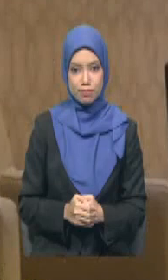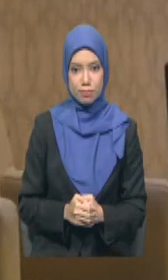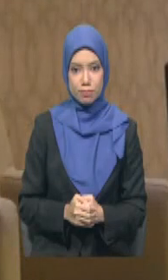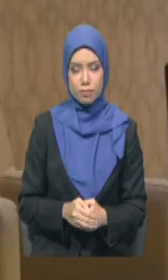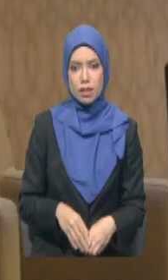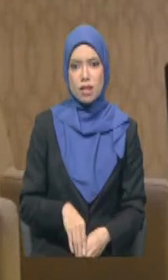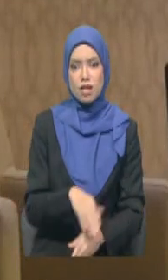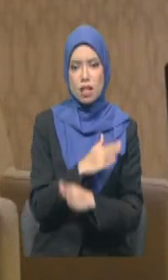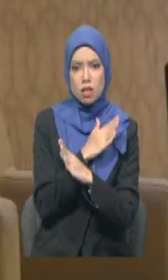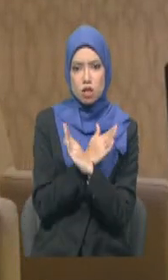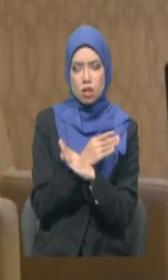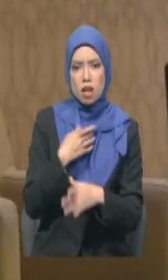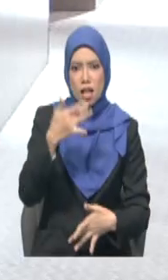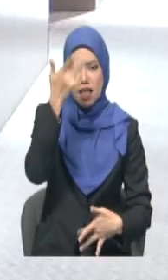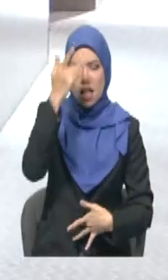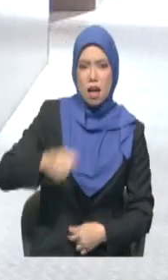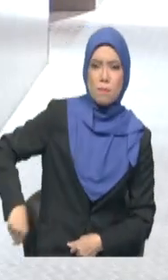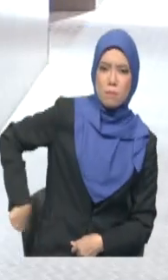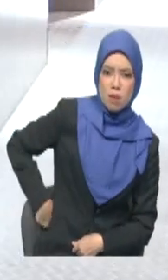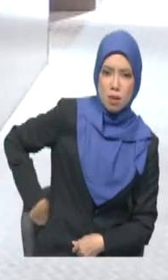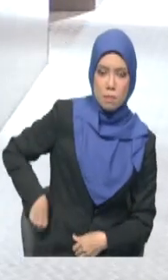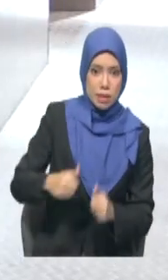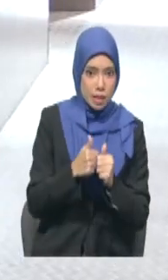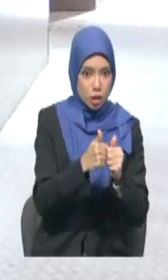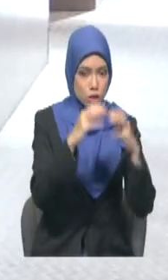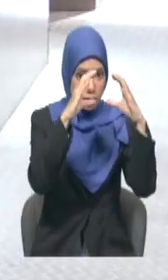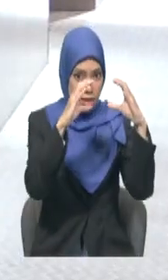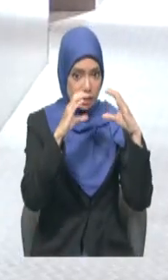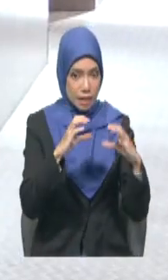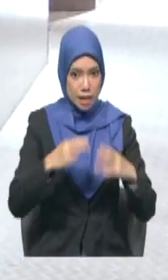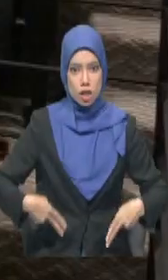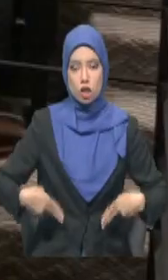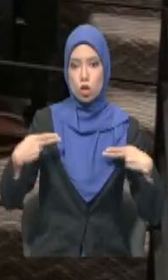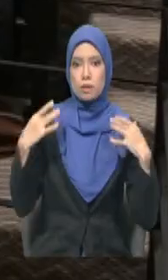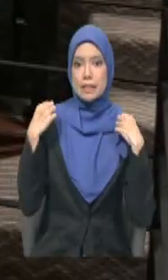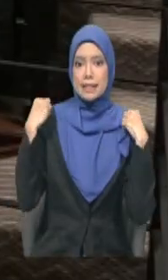cegah masalah tulang belakang dengan melakukan amalan cara hidup